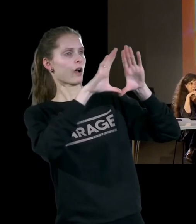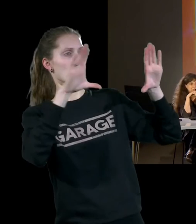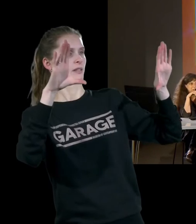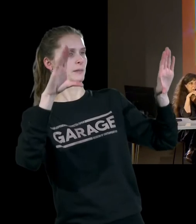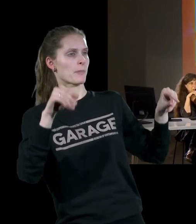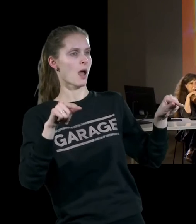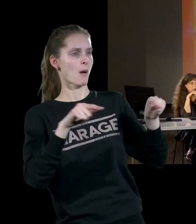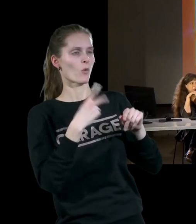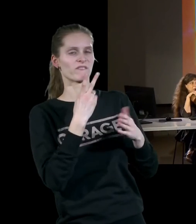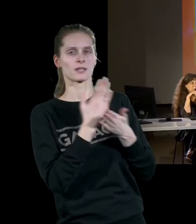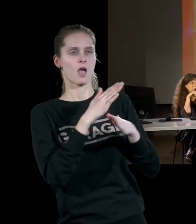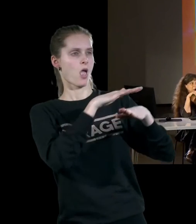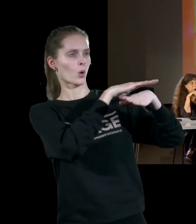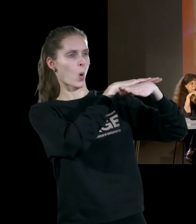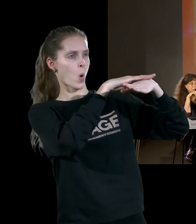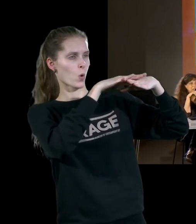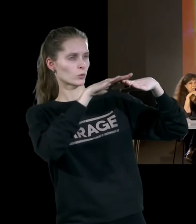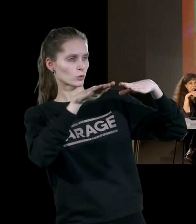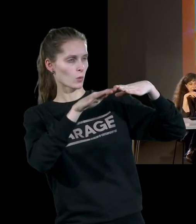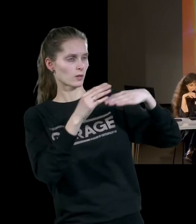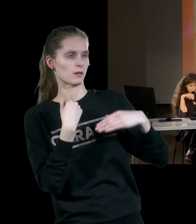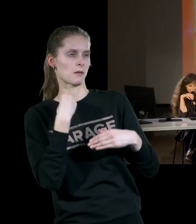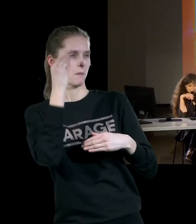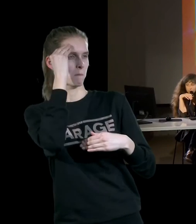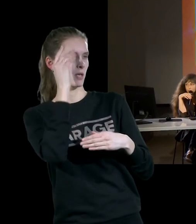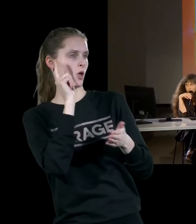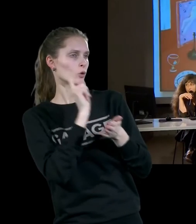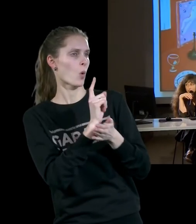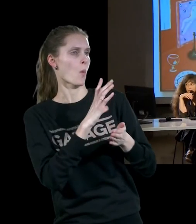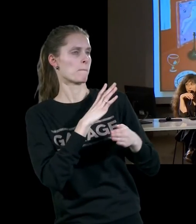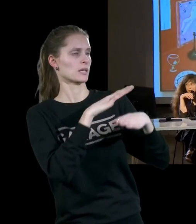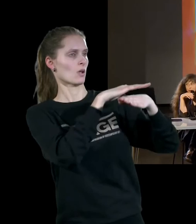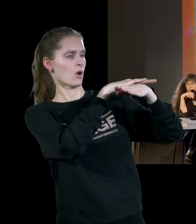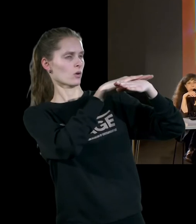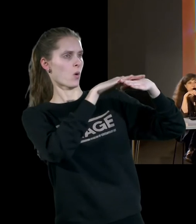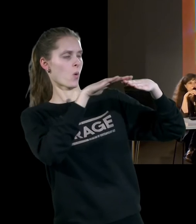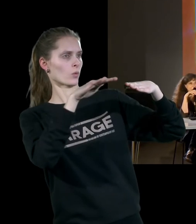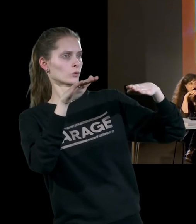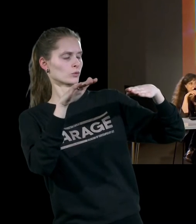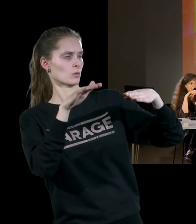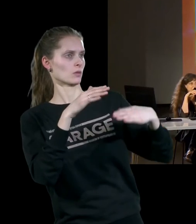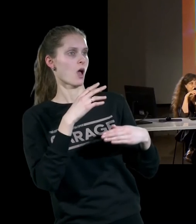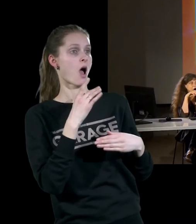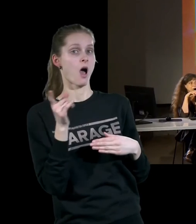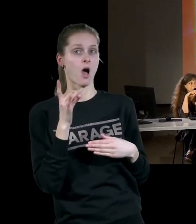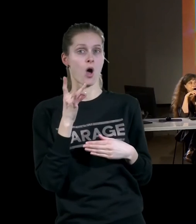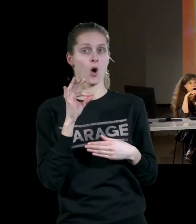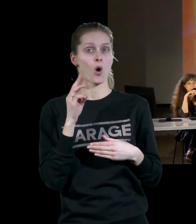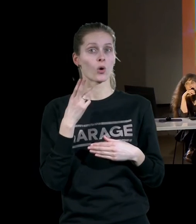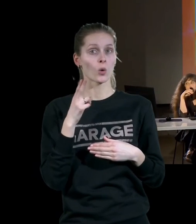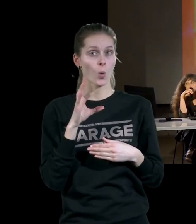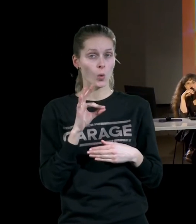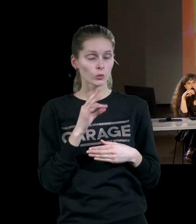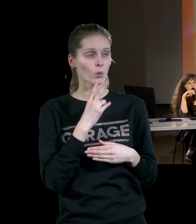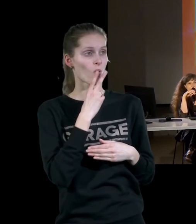мы должны представить ее как линию горизонта. Вот картина Ротко сделана таким образом, чтобы именно горизонта там и не